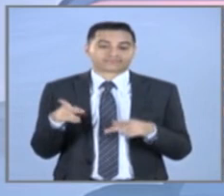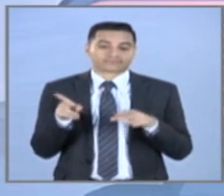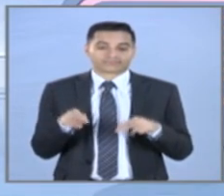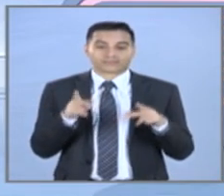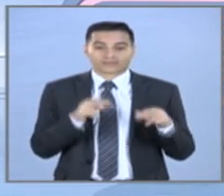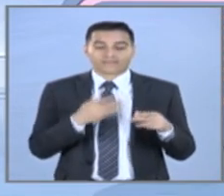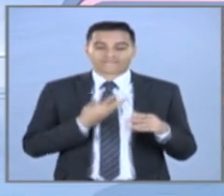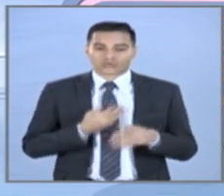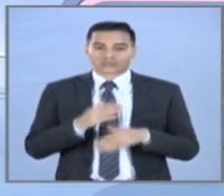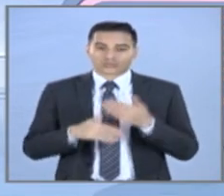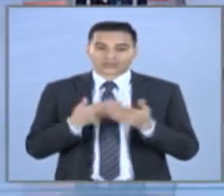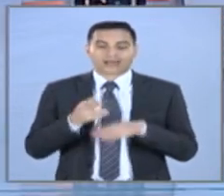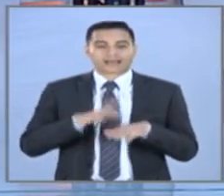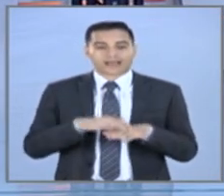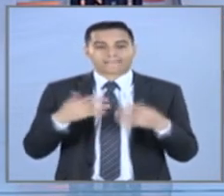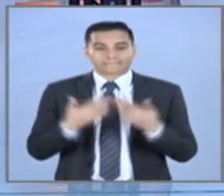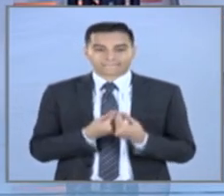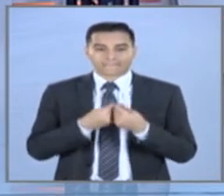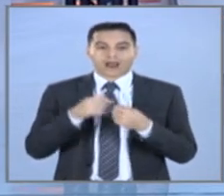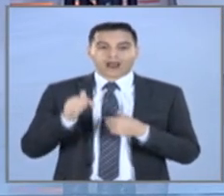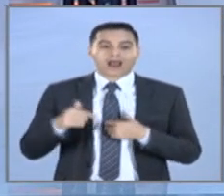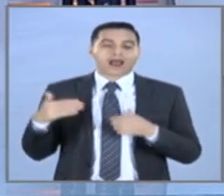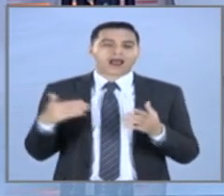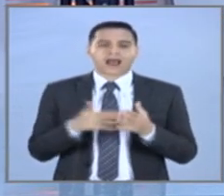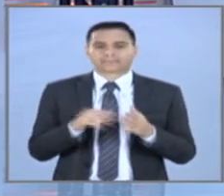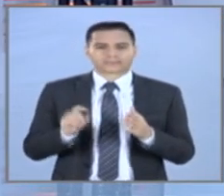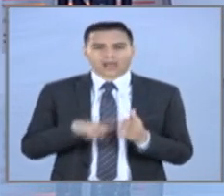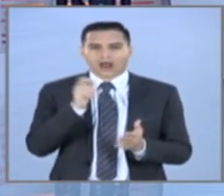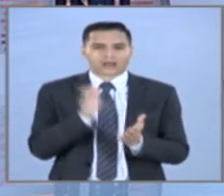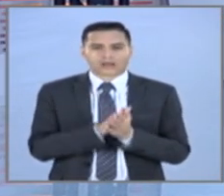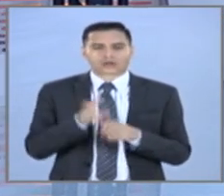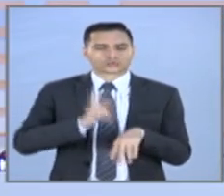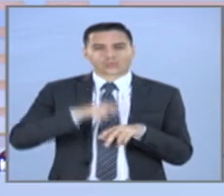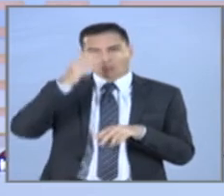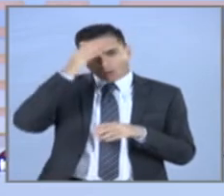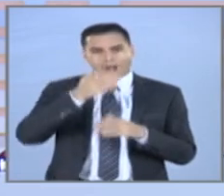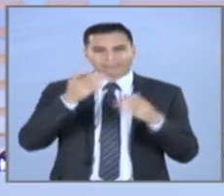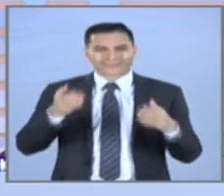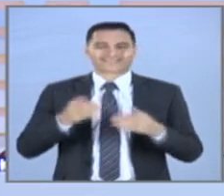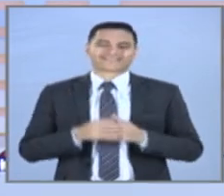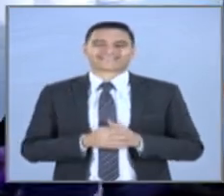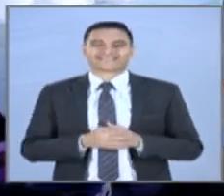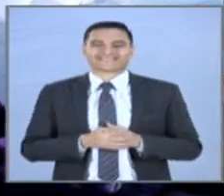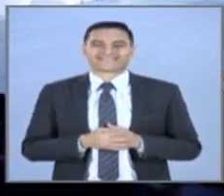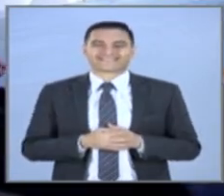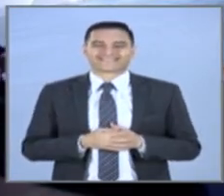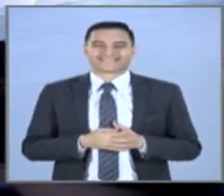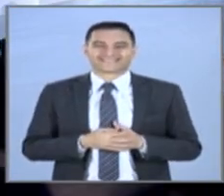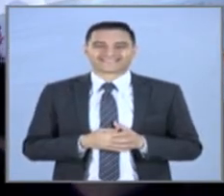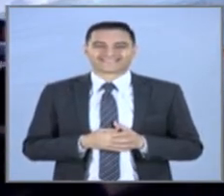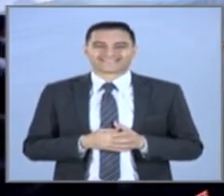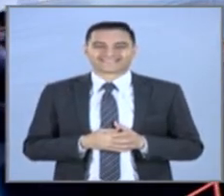نشوف. هنخرج فاصل وهنرجع مرة تانية مع آخر فقرة، فقرة عجلة الحظ والعباقرة.